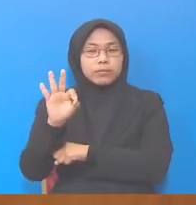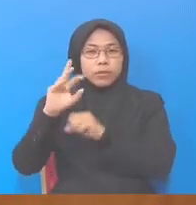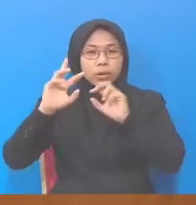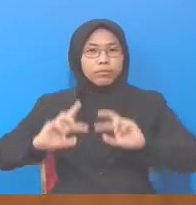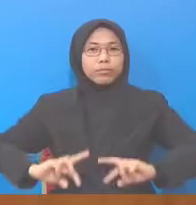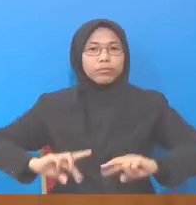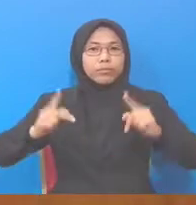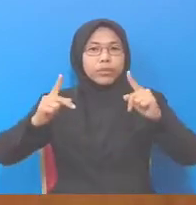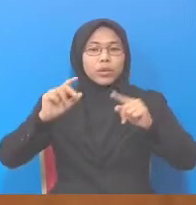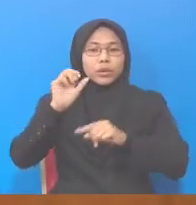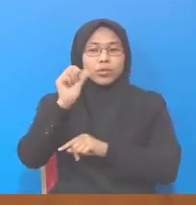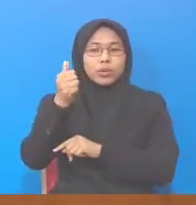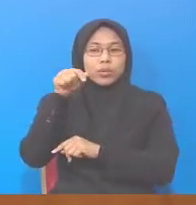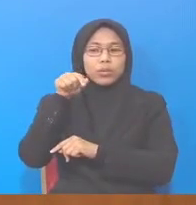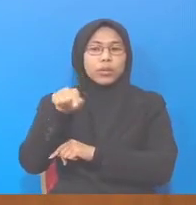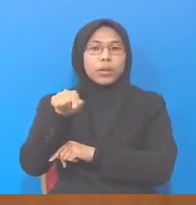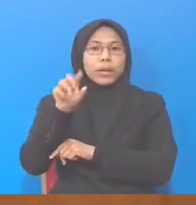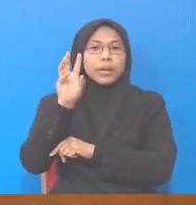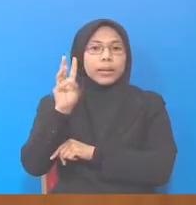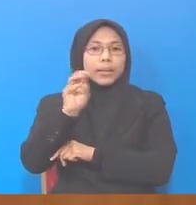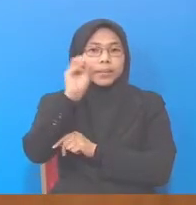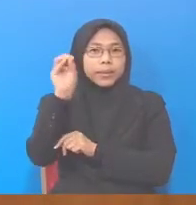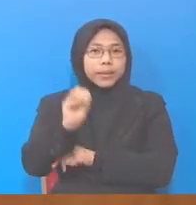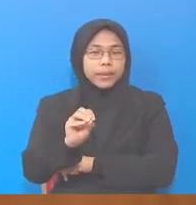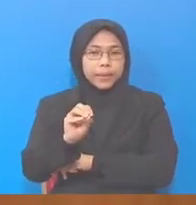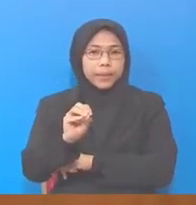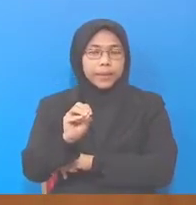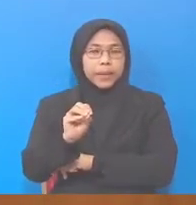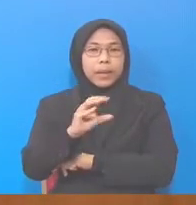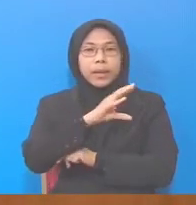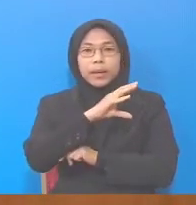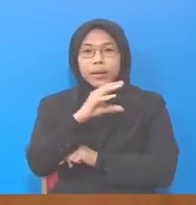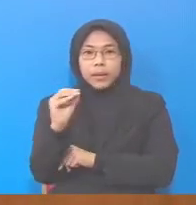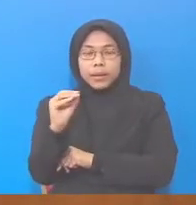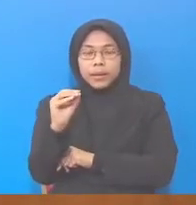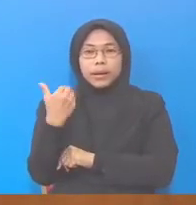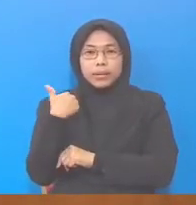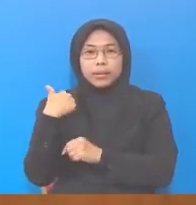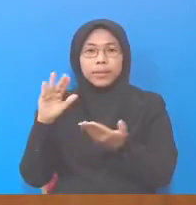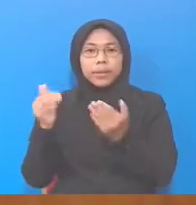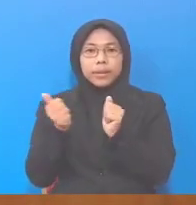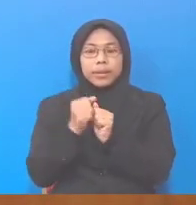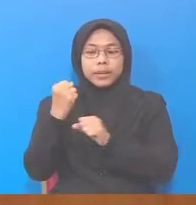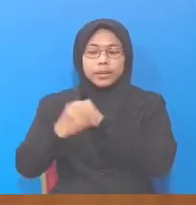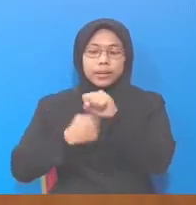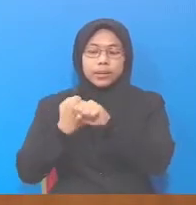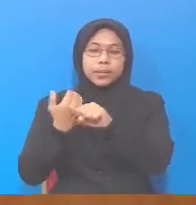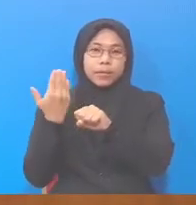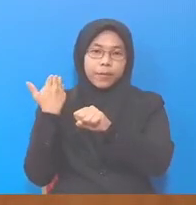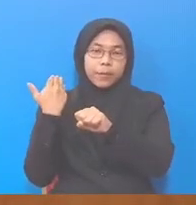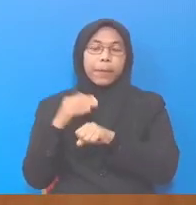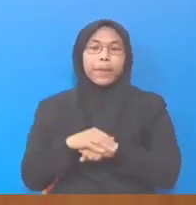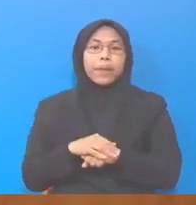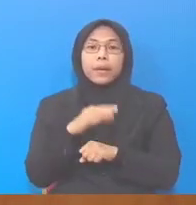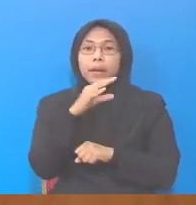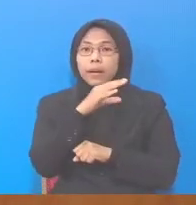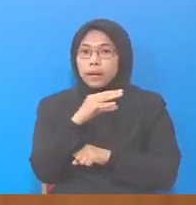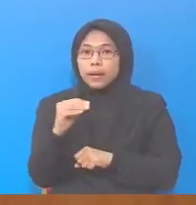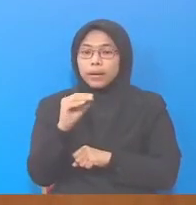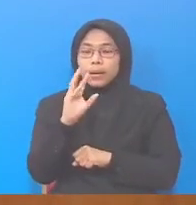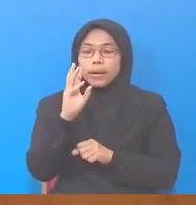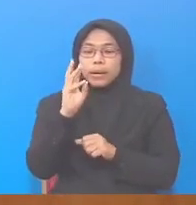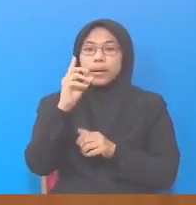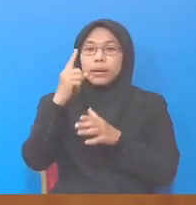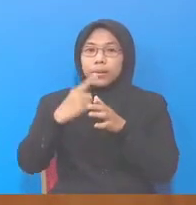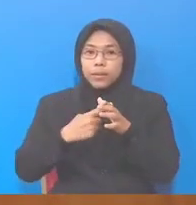peningkatan sebanyak 10 puluhan 600 dana berbanding dengan setahun sebelumnya bagi